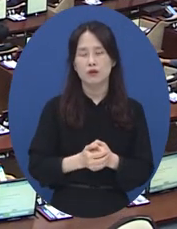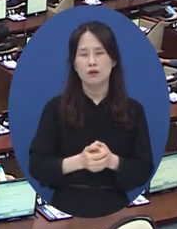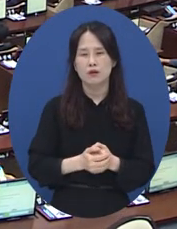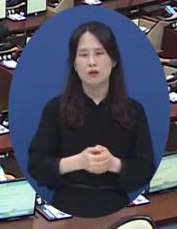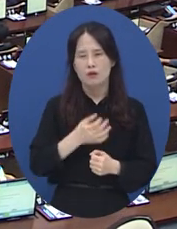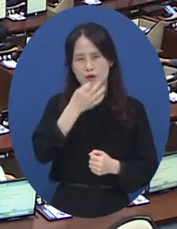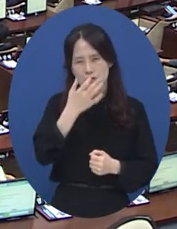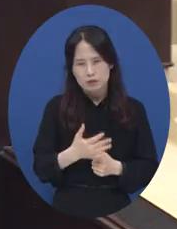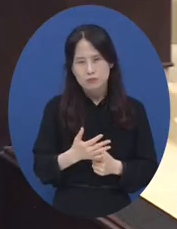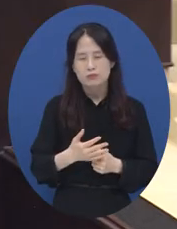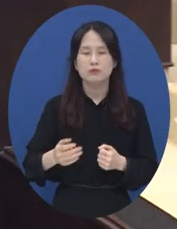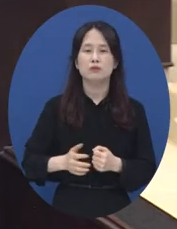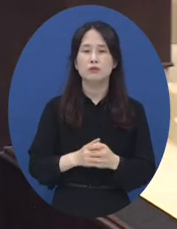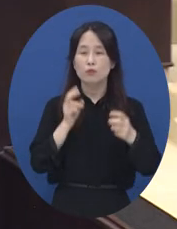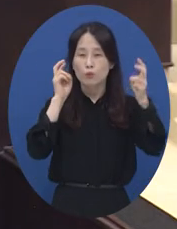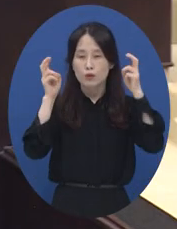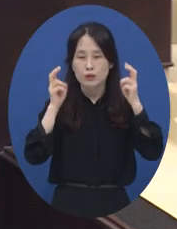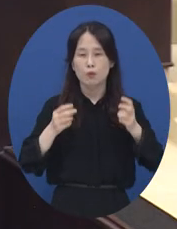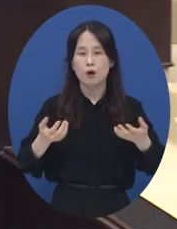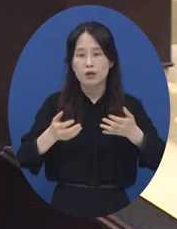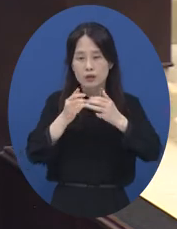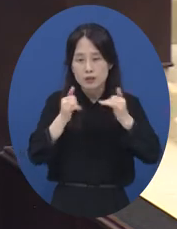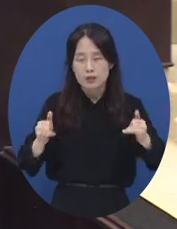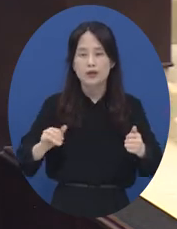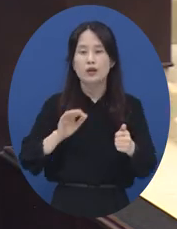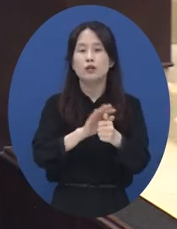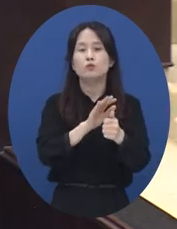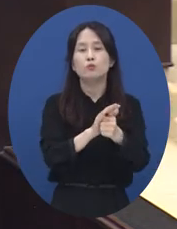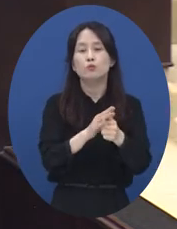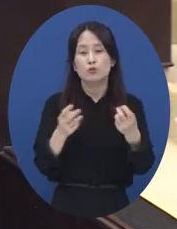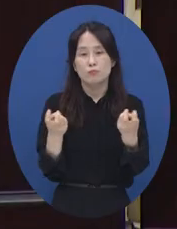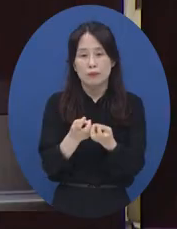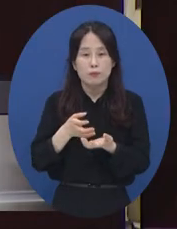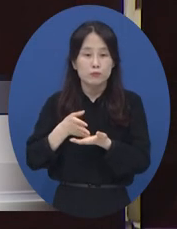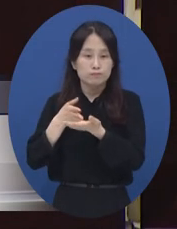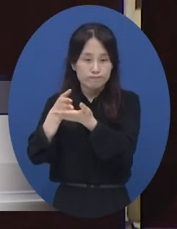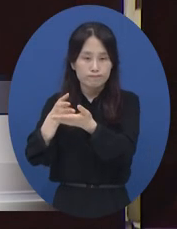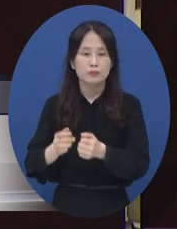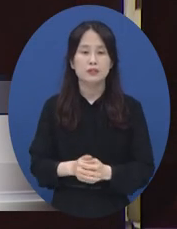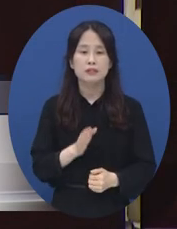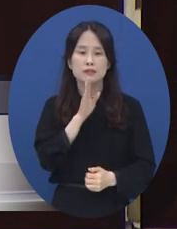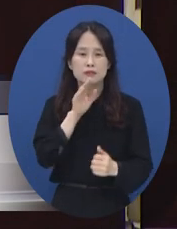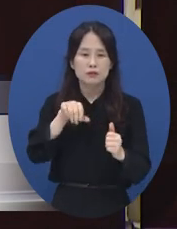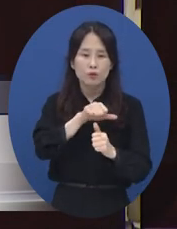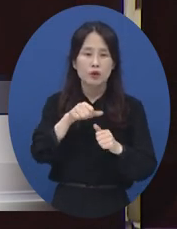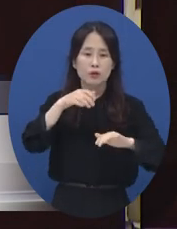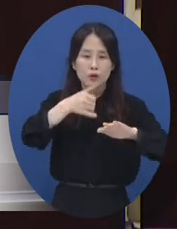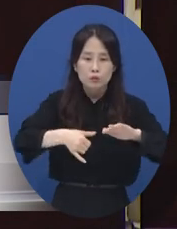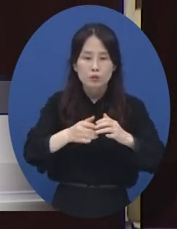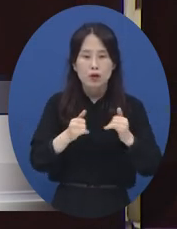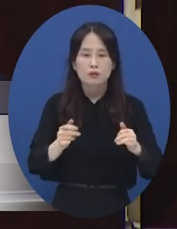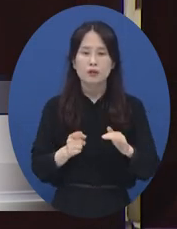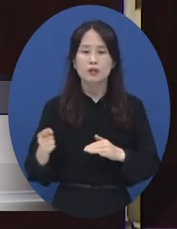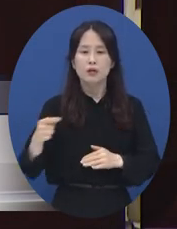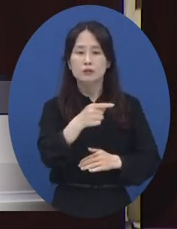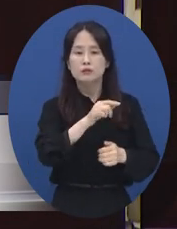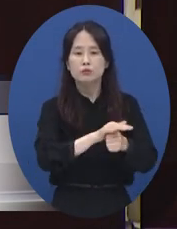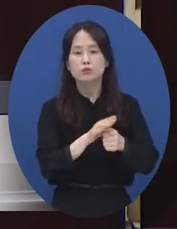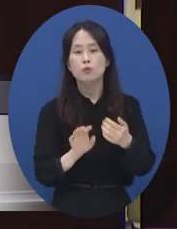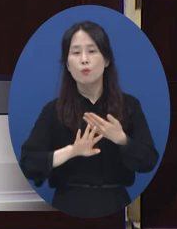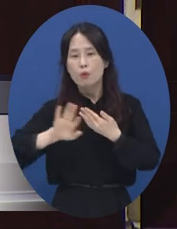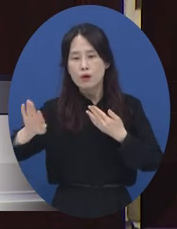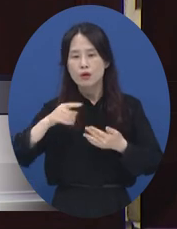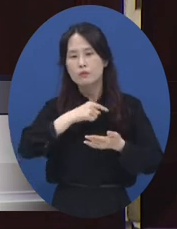업체와 노동자에 대한 특별 지원 대책도 제안했습니다 시간과 문가들은 간 적지 원외 b